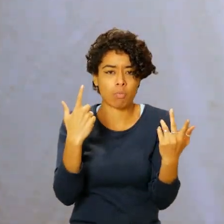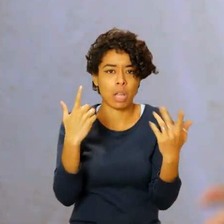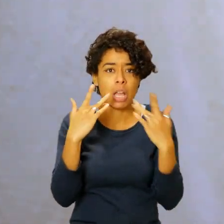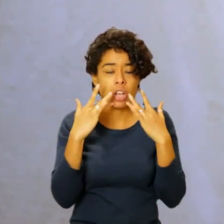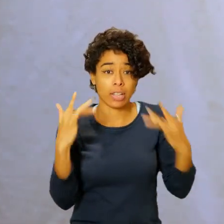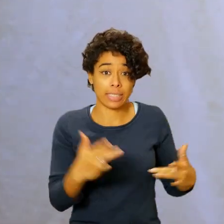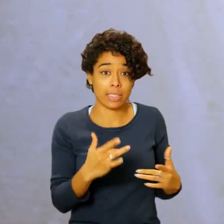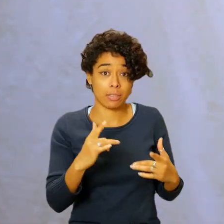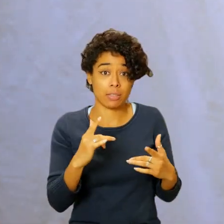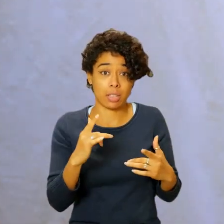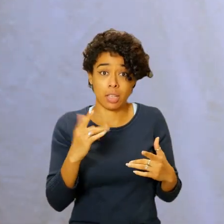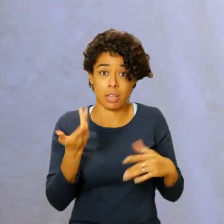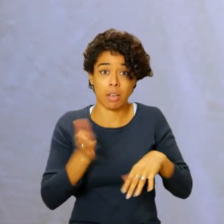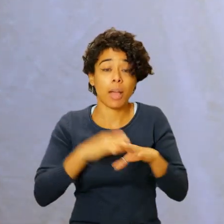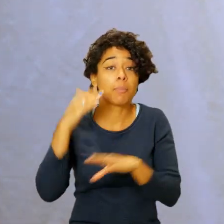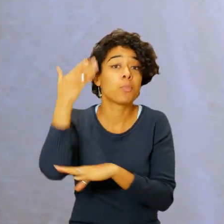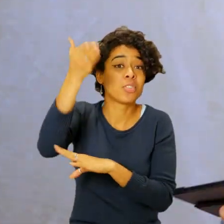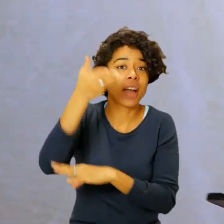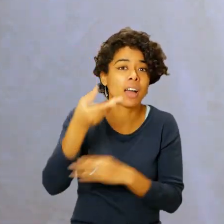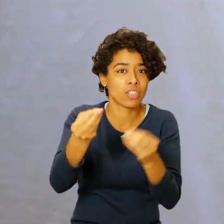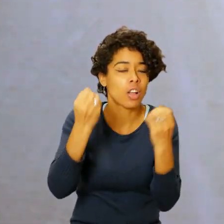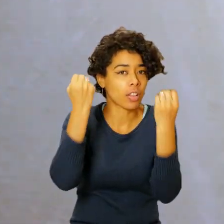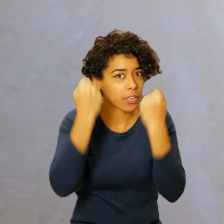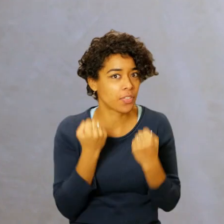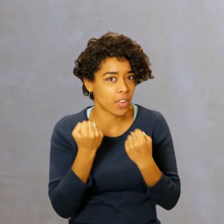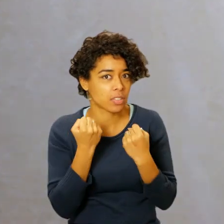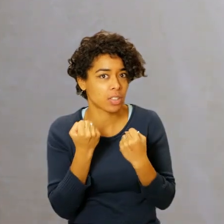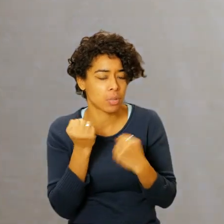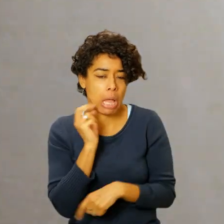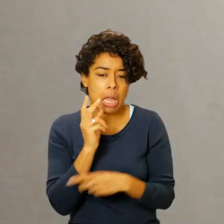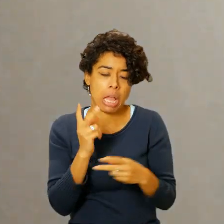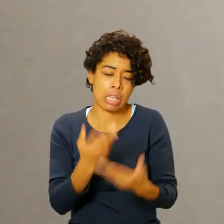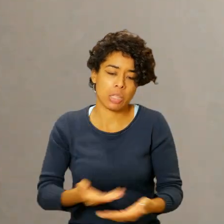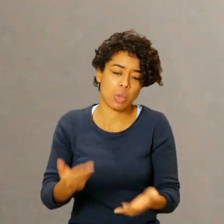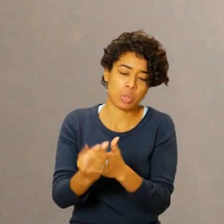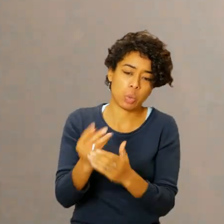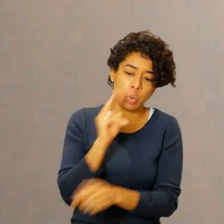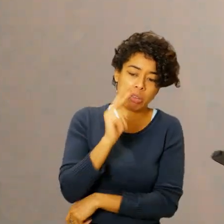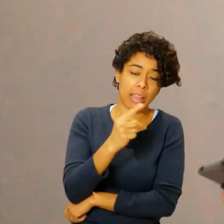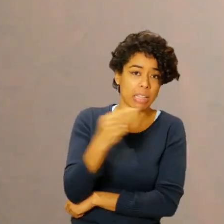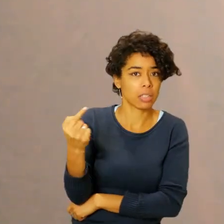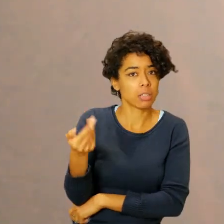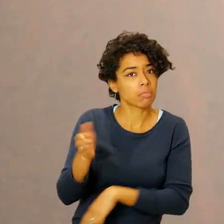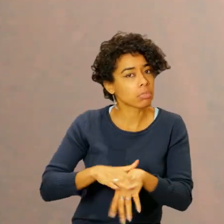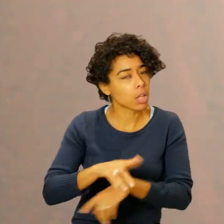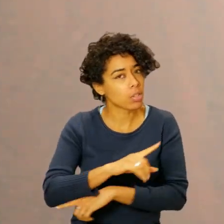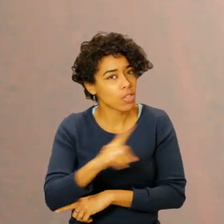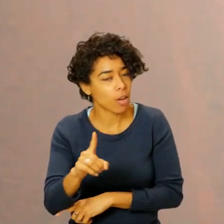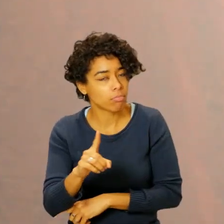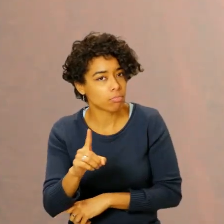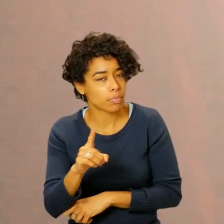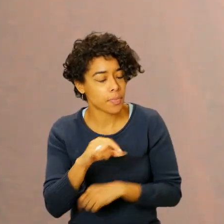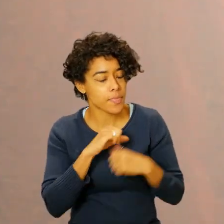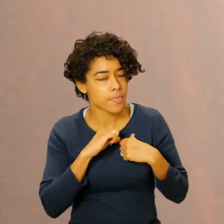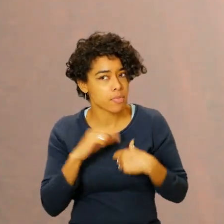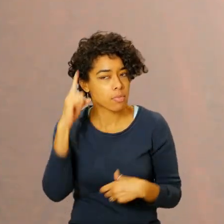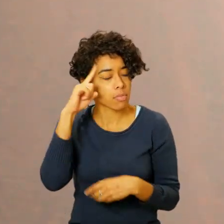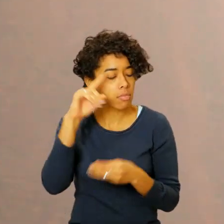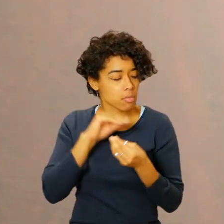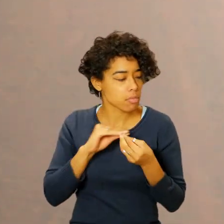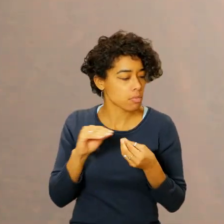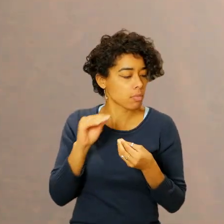devenir ta force demain. Arrête de regarder en négatif les choses, mais commence à repasser dans ton cœur que ces